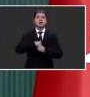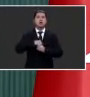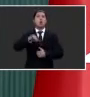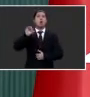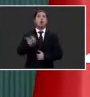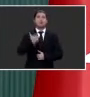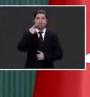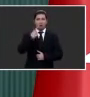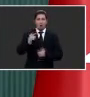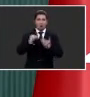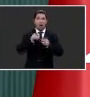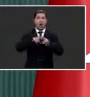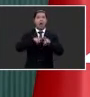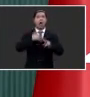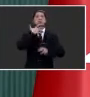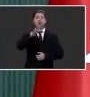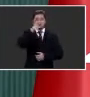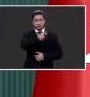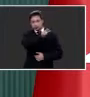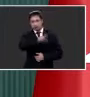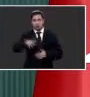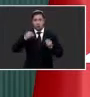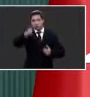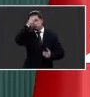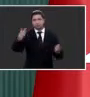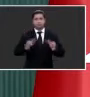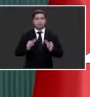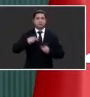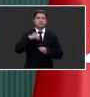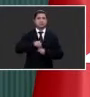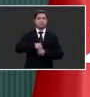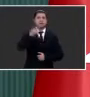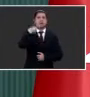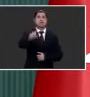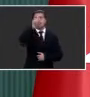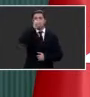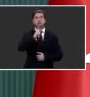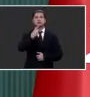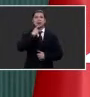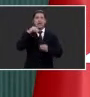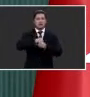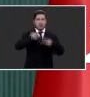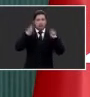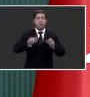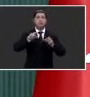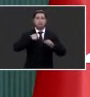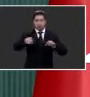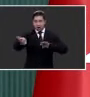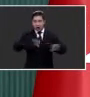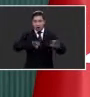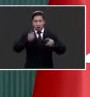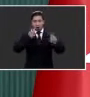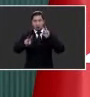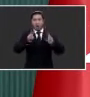bir kısmı Akdeniz havzasında yer alan ülkemiz için 2100 yılına kadar yapılan projeksiyonlar